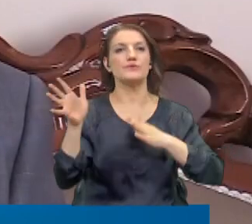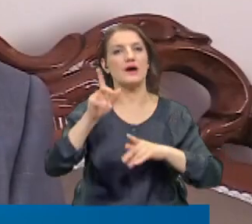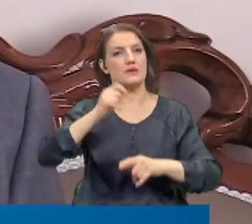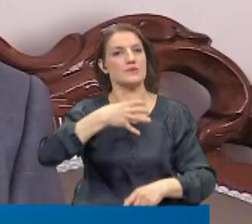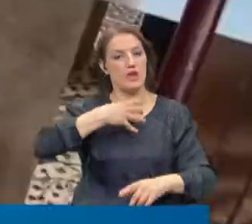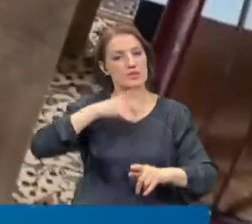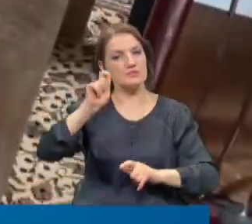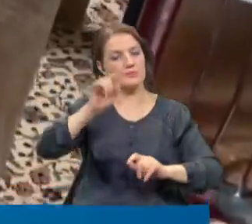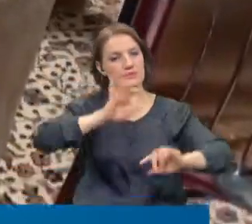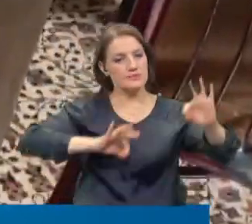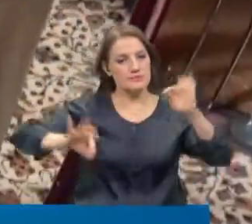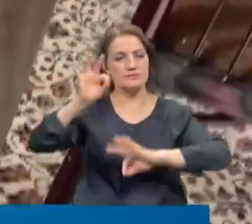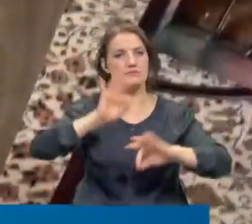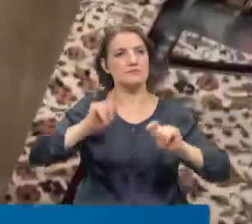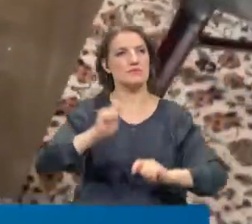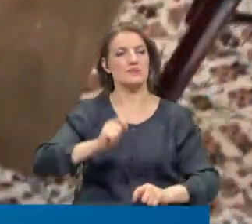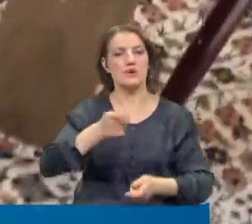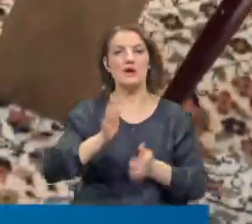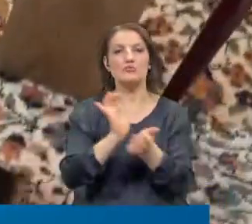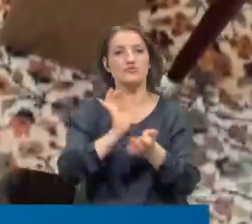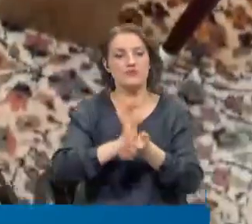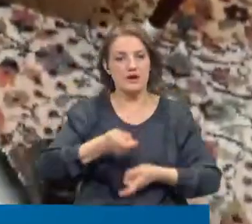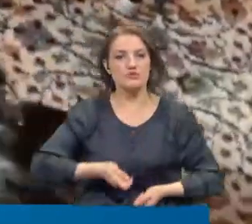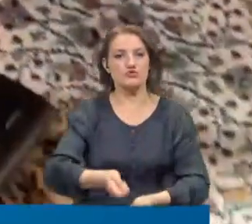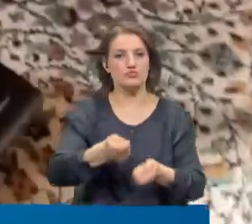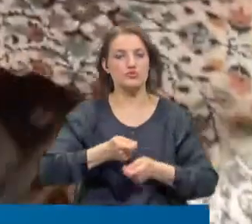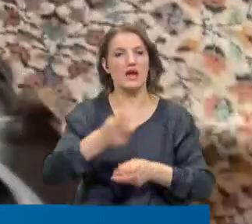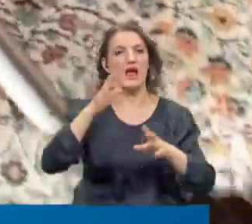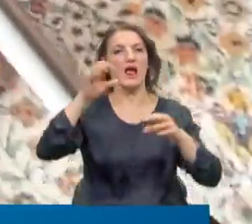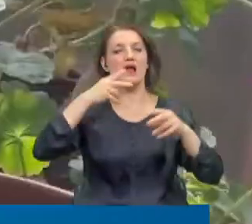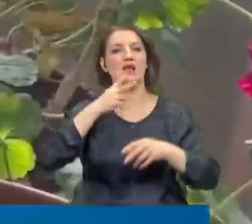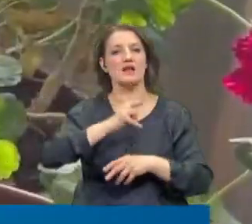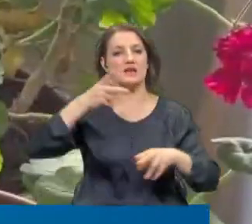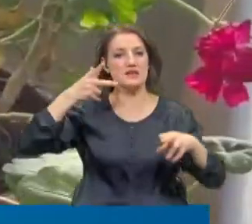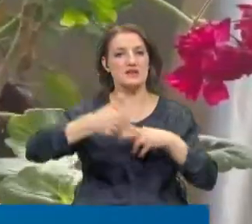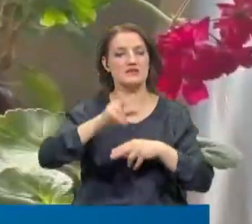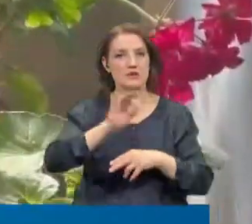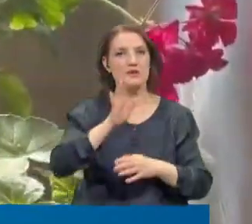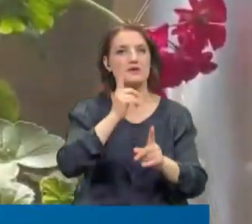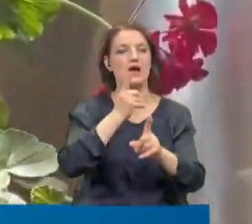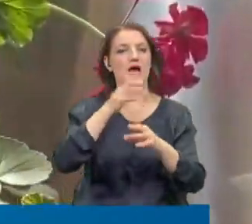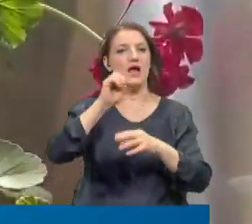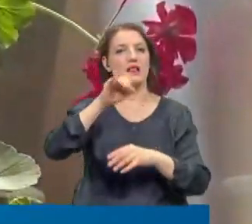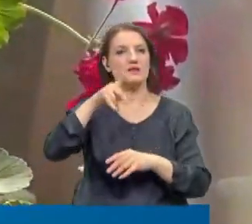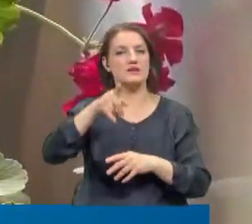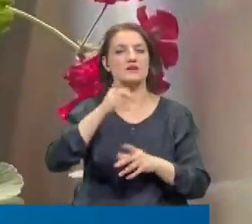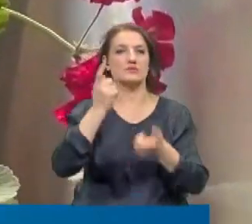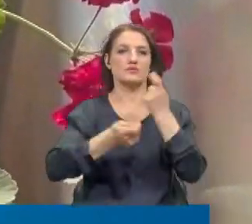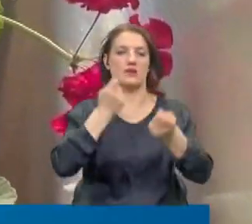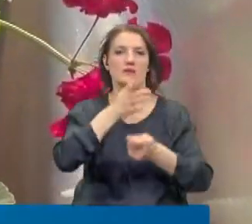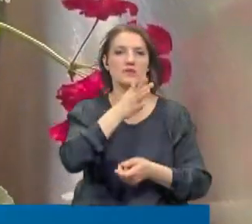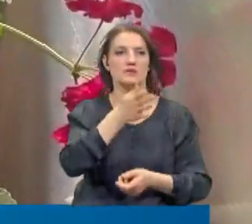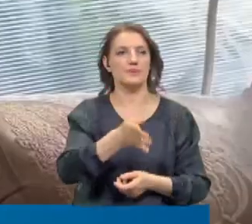yaptım, tasarladım. Mutfak aletleri, süpürge, hatta elektrik kesilirse evin bütün elektrik ihtiyacını karşılayabiliyor kurduğu